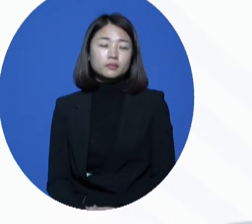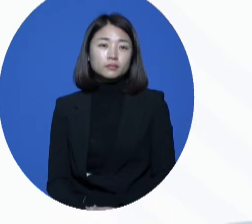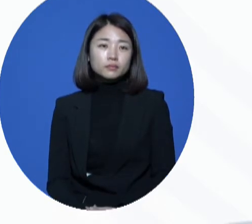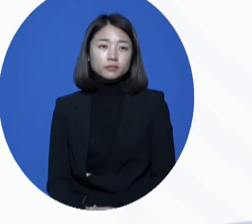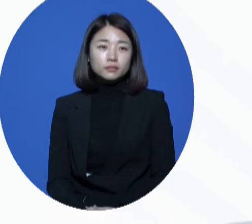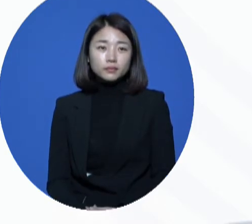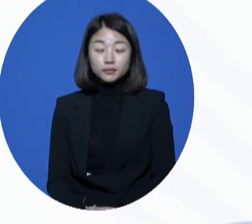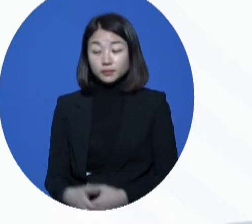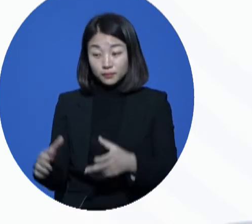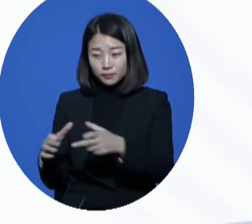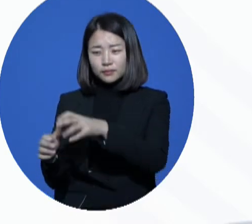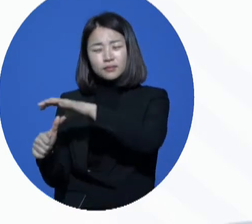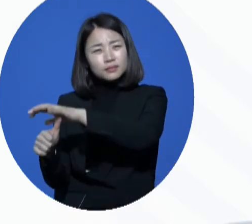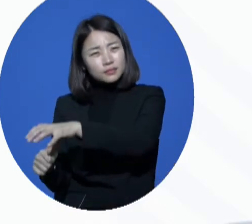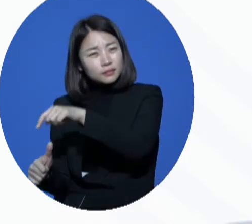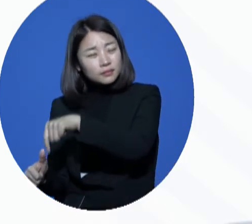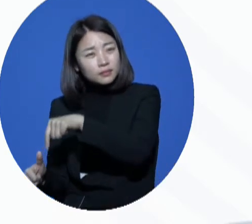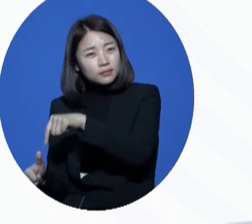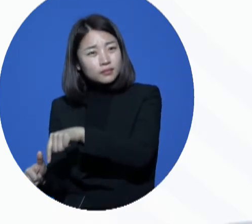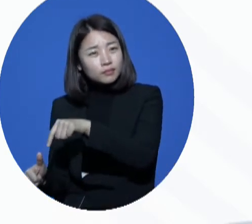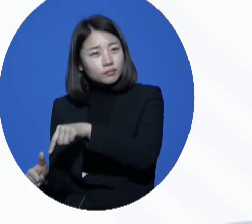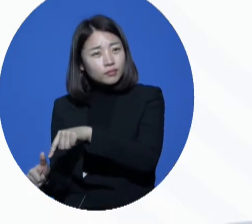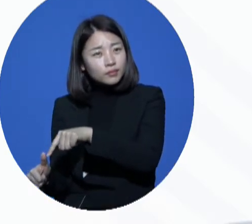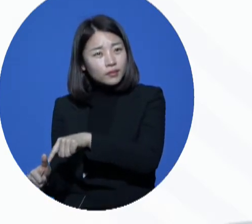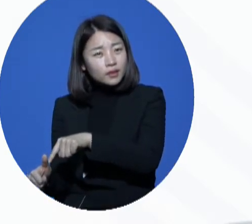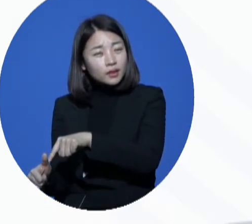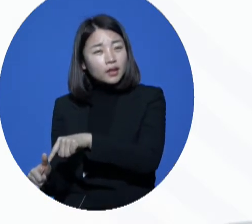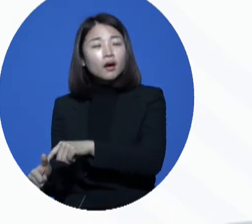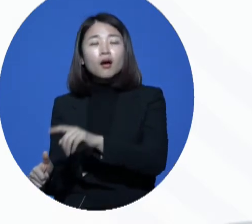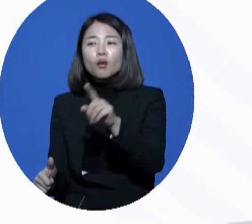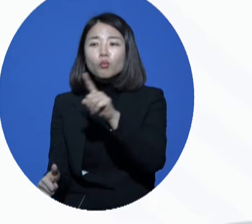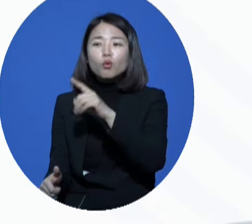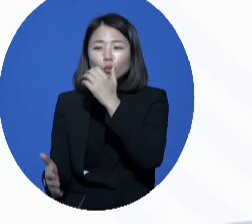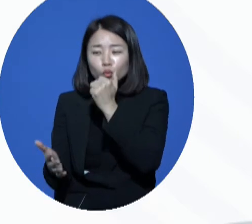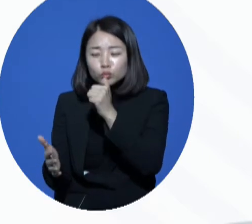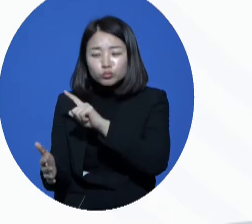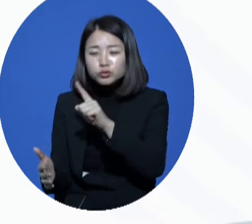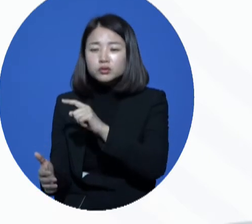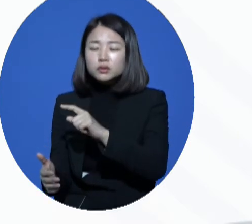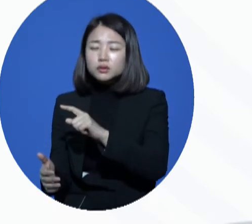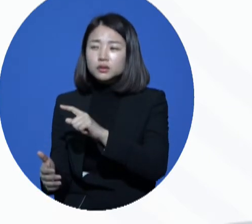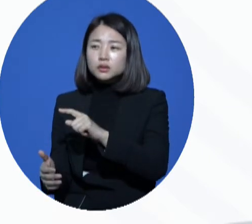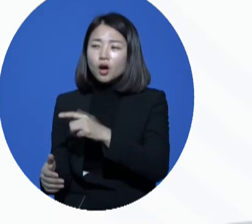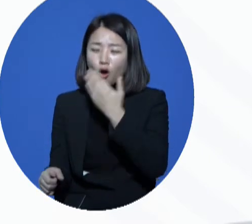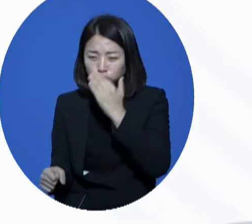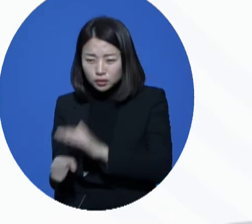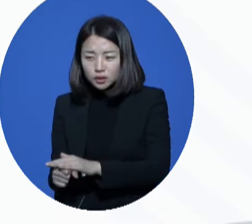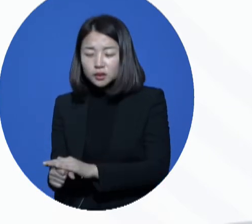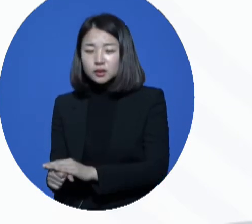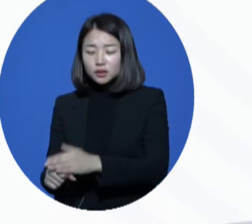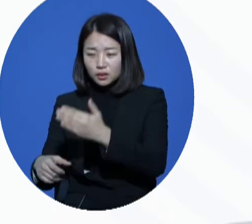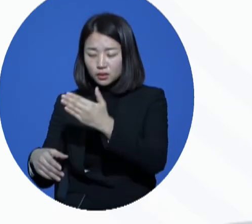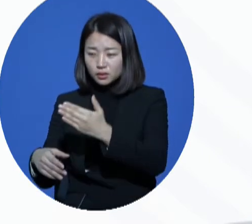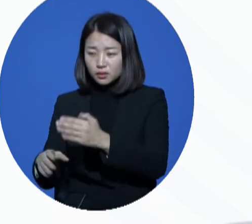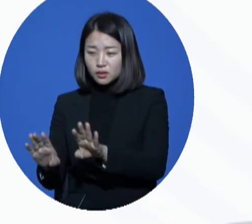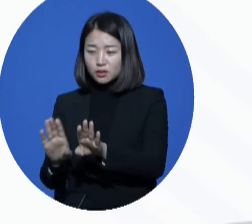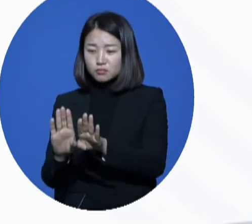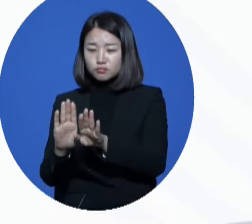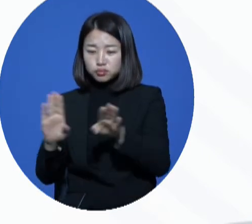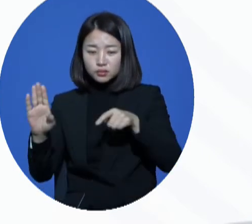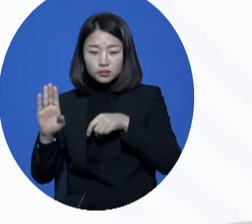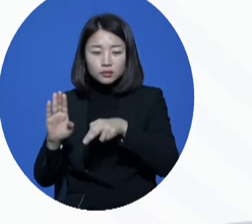다양한 억압과 차별의 기제들 속에서 어떤 구조와 맥락에 노출되어 있는지, 왜 문이 열려 있어도 이들이 나오지 못했는지를